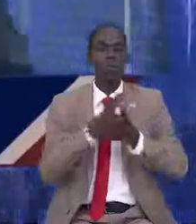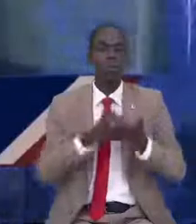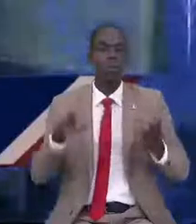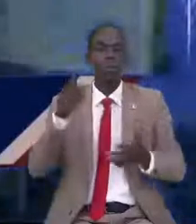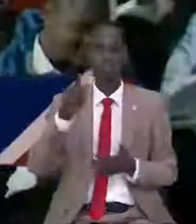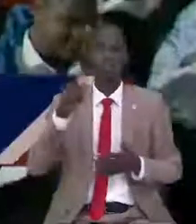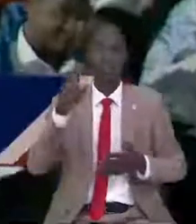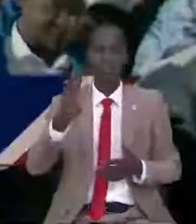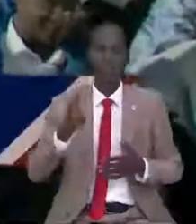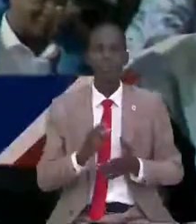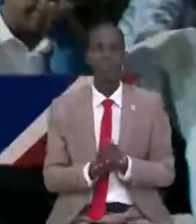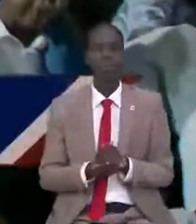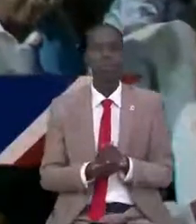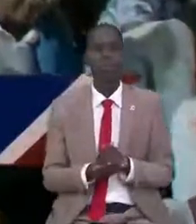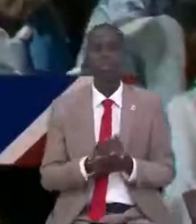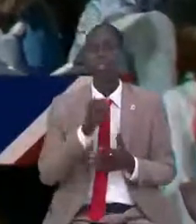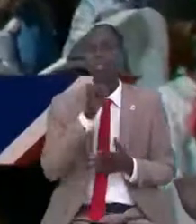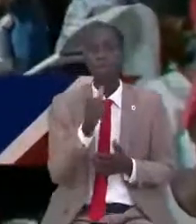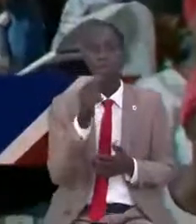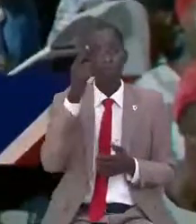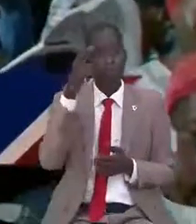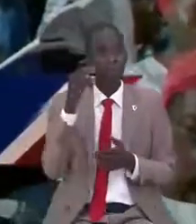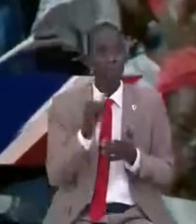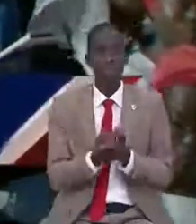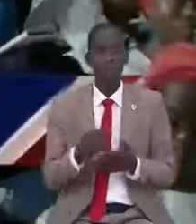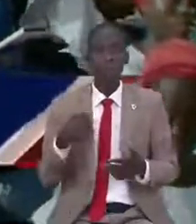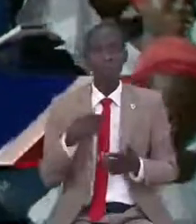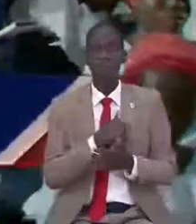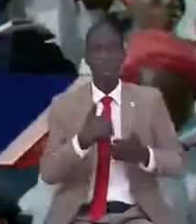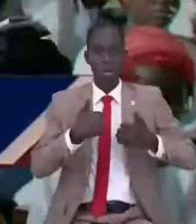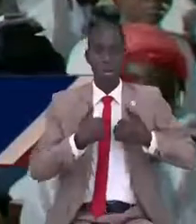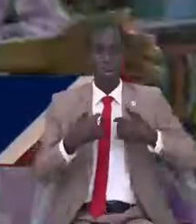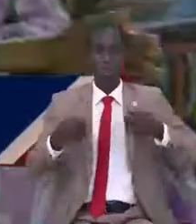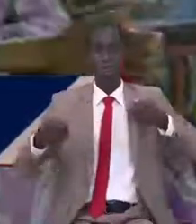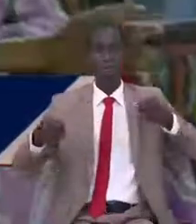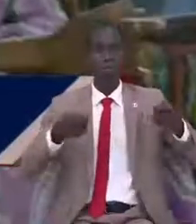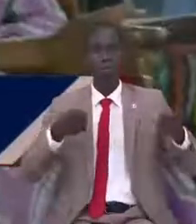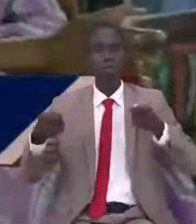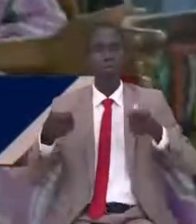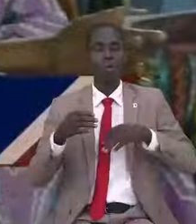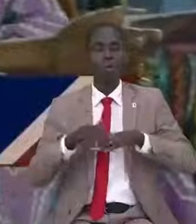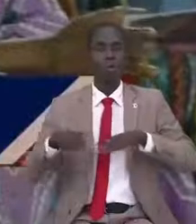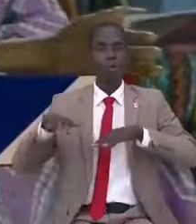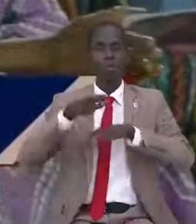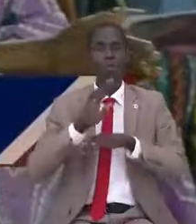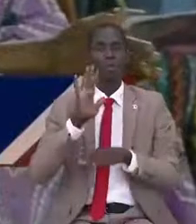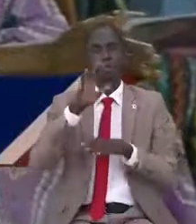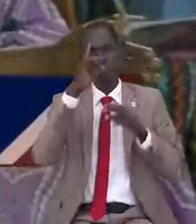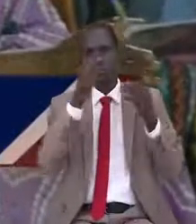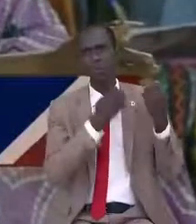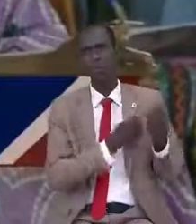deuxième Corinthiens, chapitre 1, verset 24. Non pas que nous dominions sur votre foi.